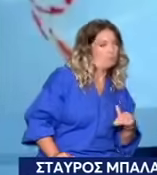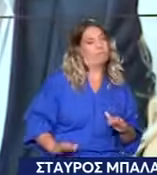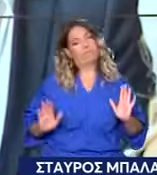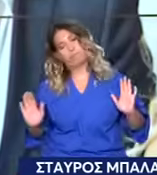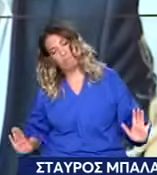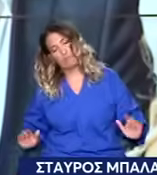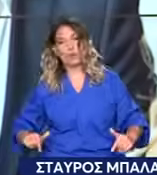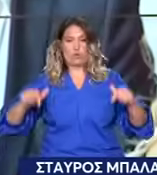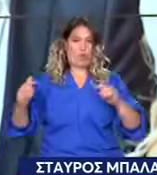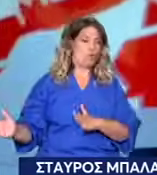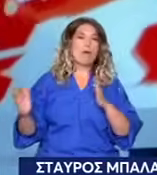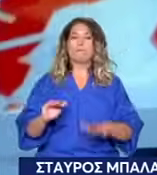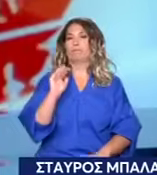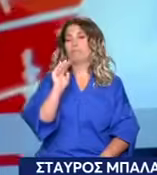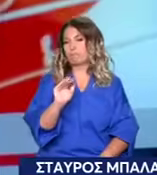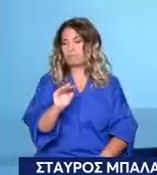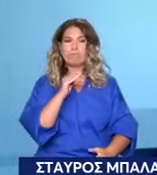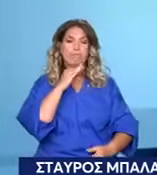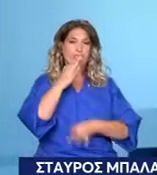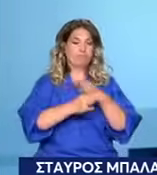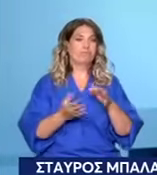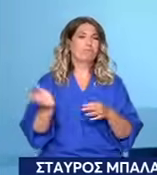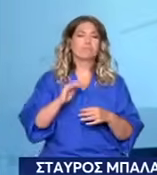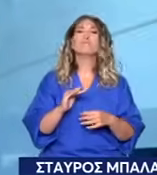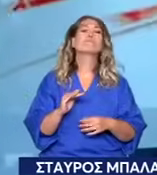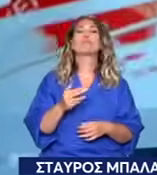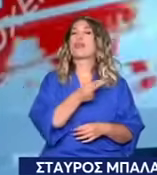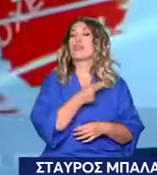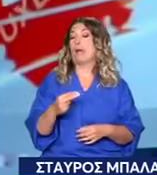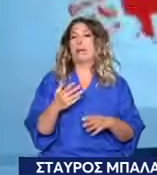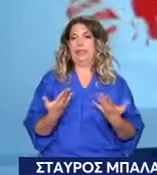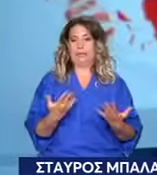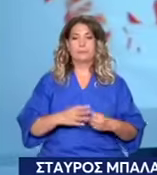πράγματα. Η κυρία Πολυζωγοπούλου βάζει ένα ζήτημα